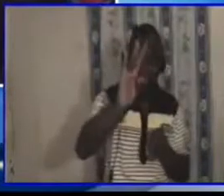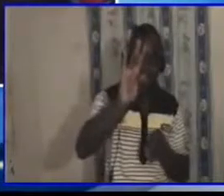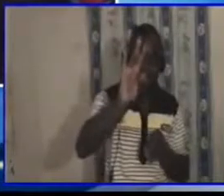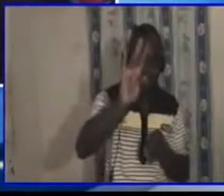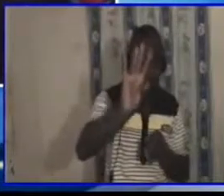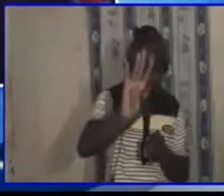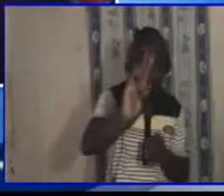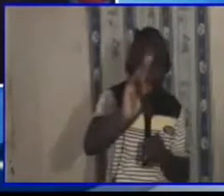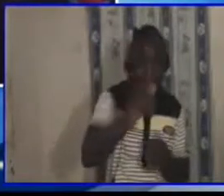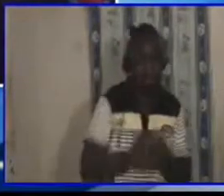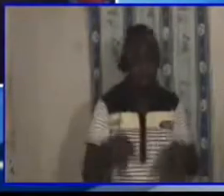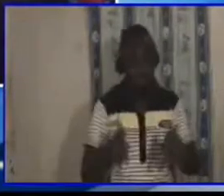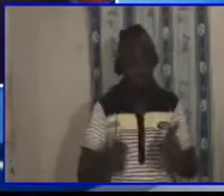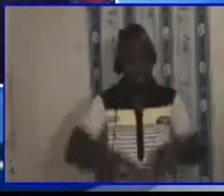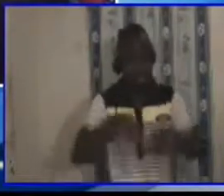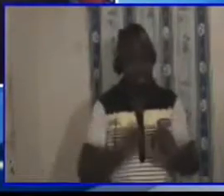verso 7